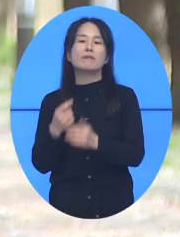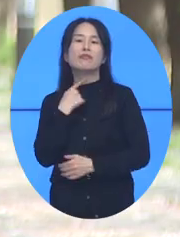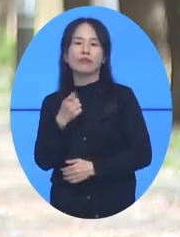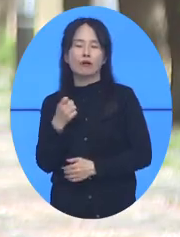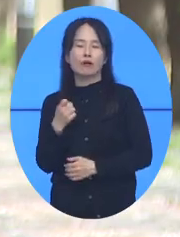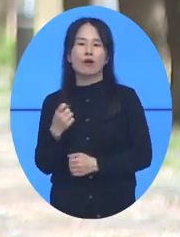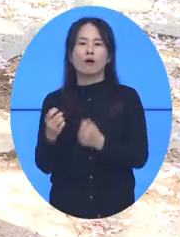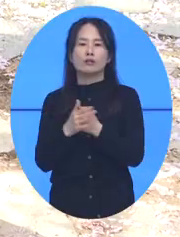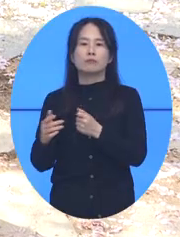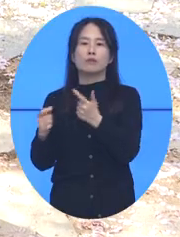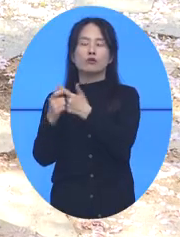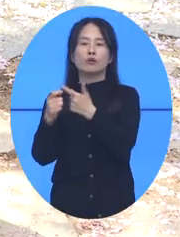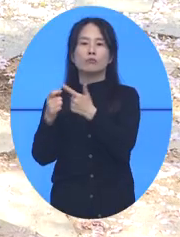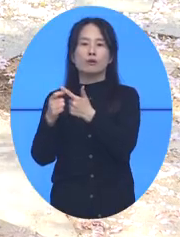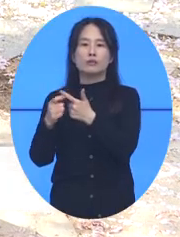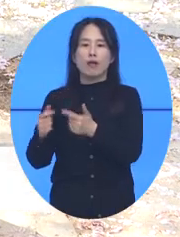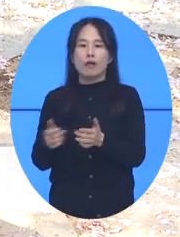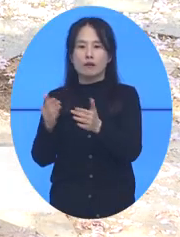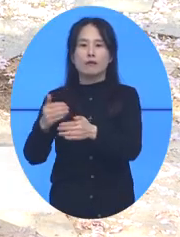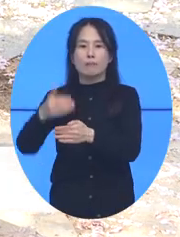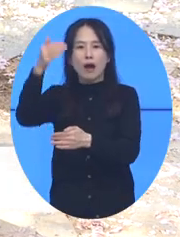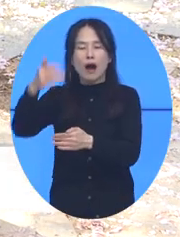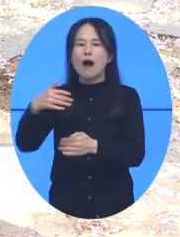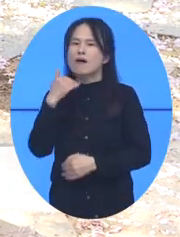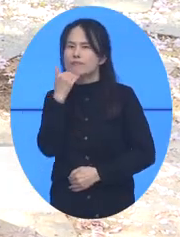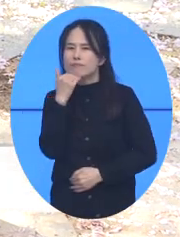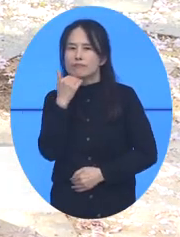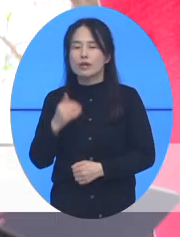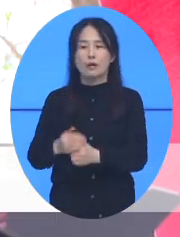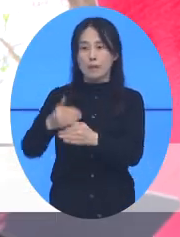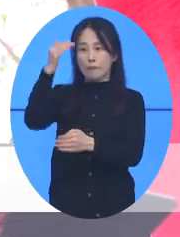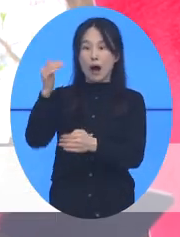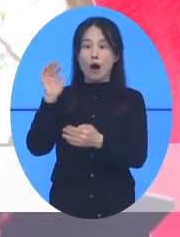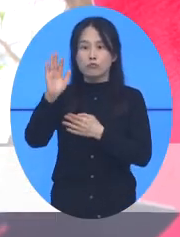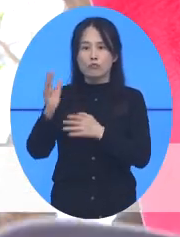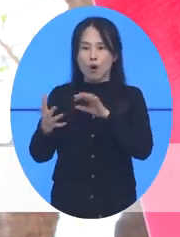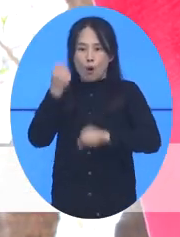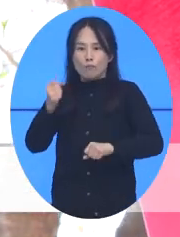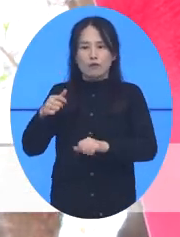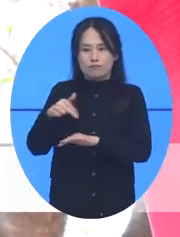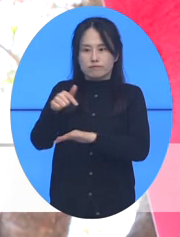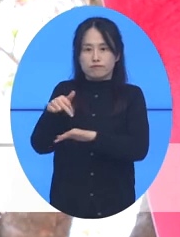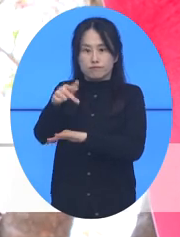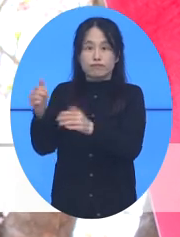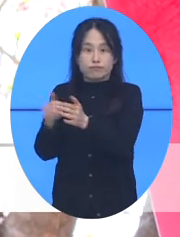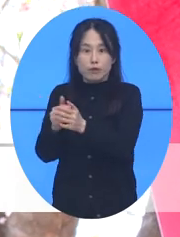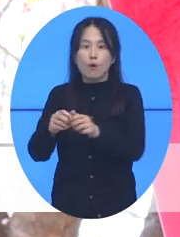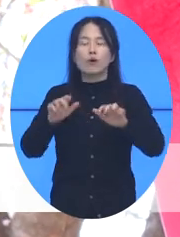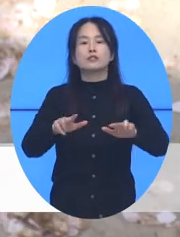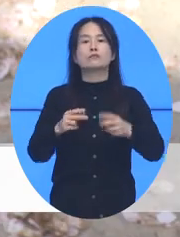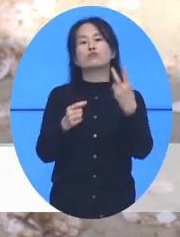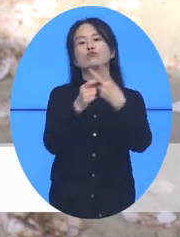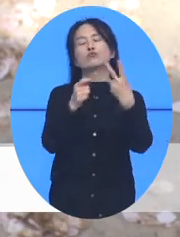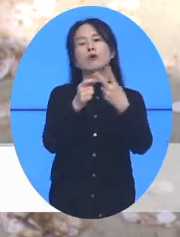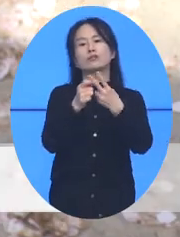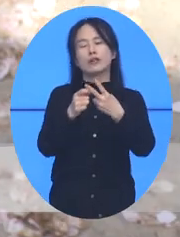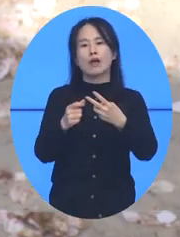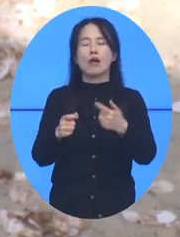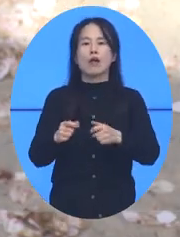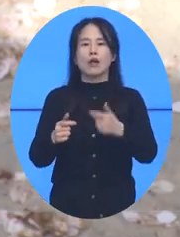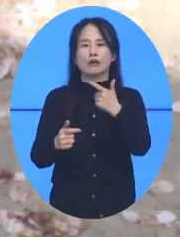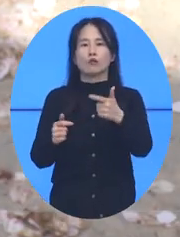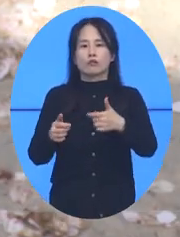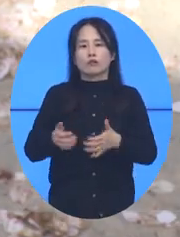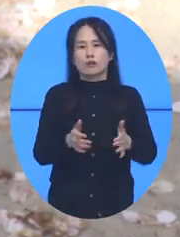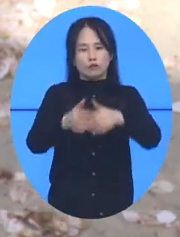계통을 누구보다 기다려 왔습니다 강화길이 개통하자마자 단숨에 완주를 마쳤고 처음부터 다시 걷기 시작해 두